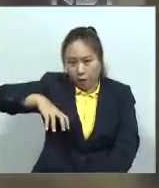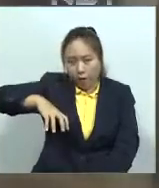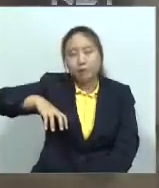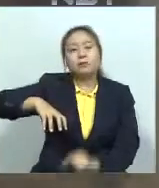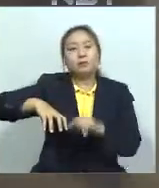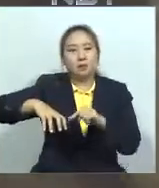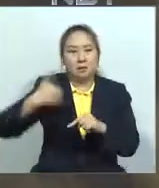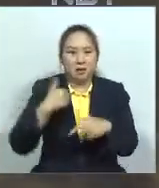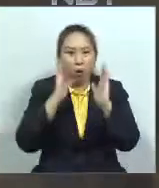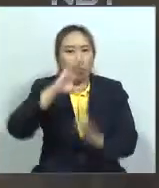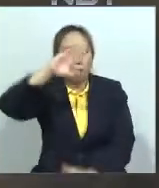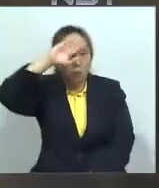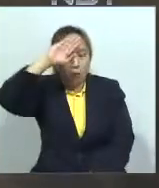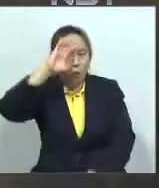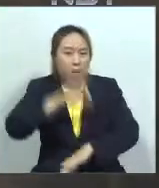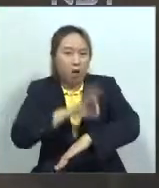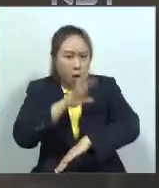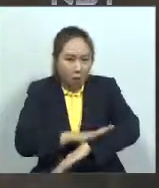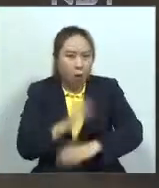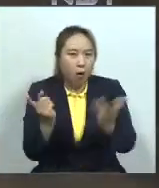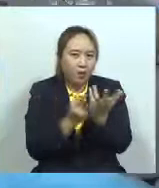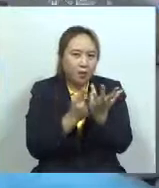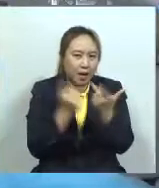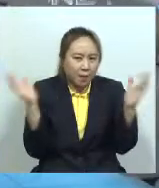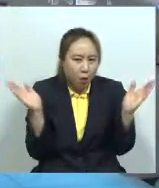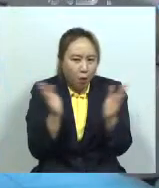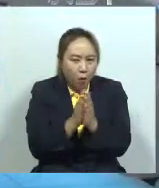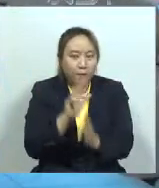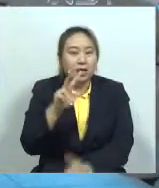โรคมีผู้ป่วยโรคไข้เลือดออกสะสมแล้วเนี่ยนะคะรวม